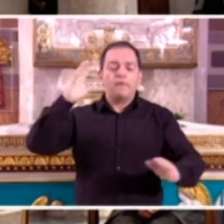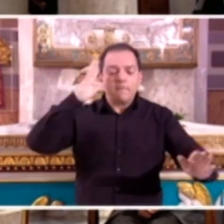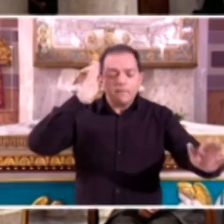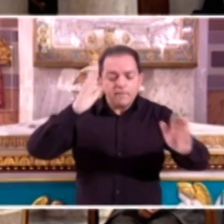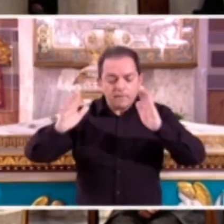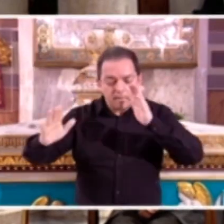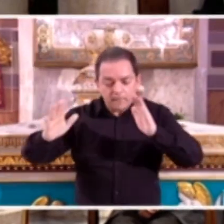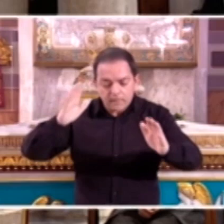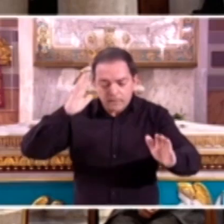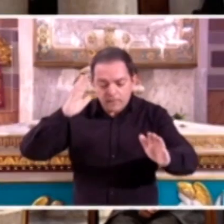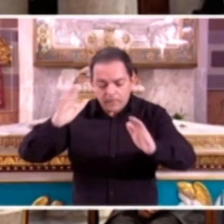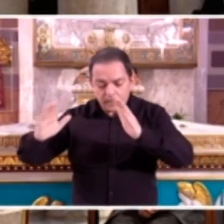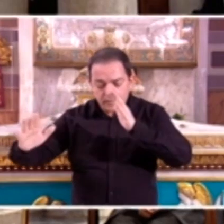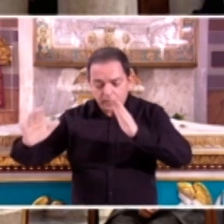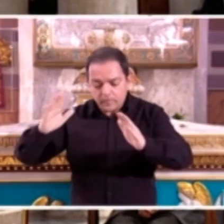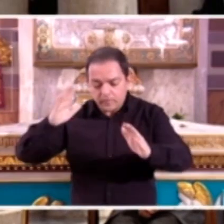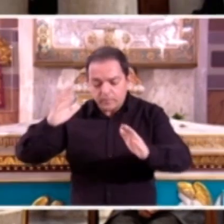Θεό